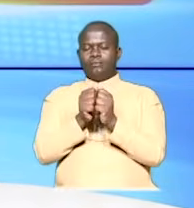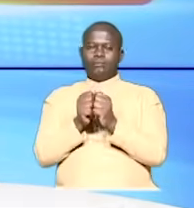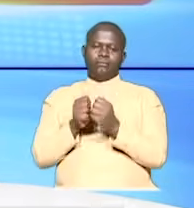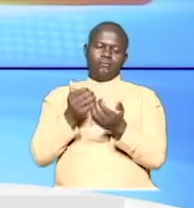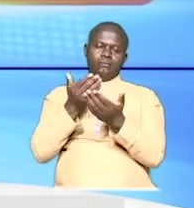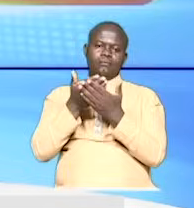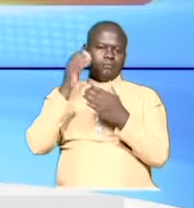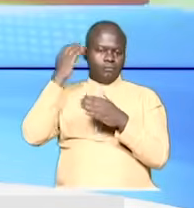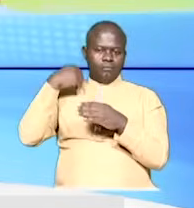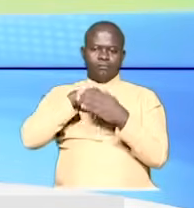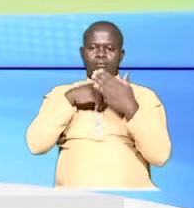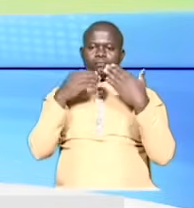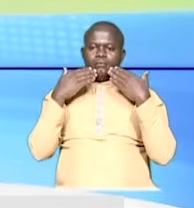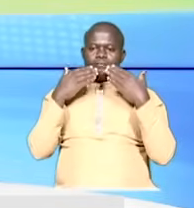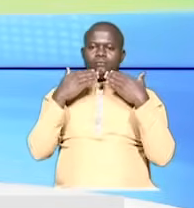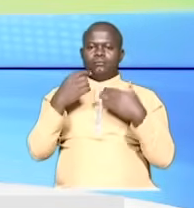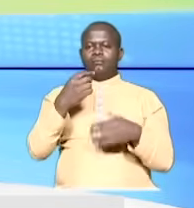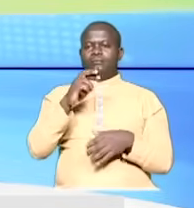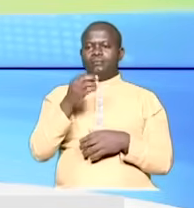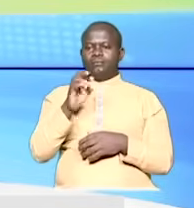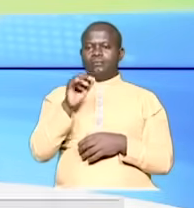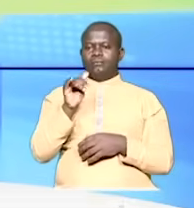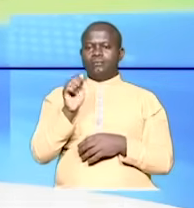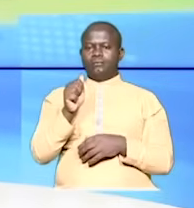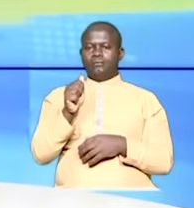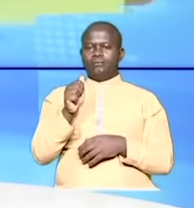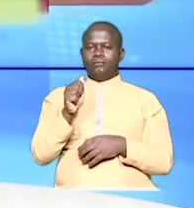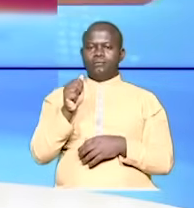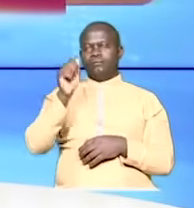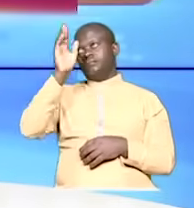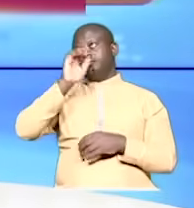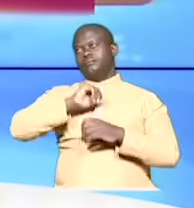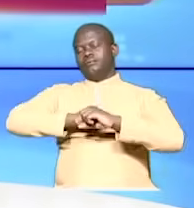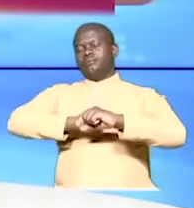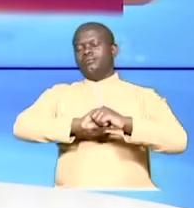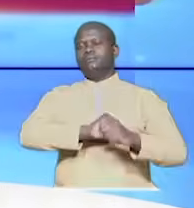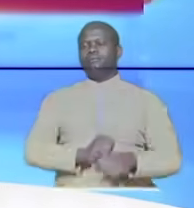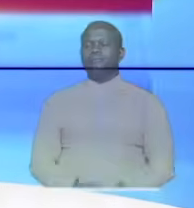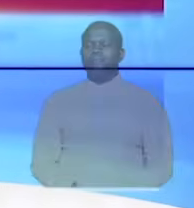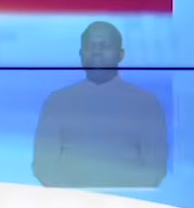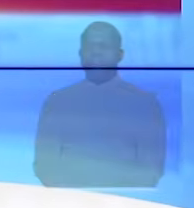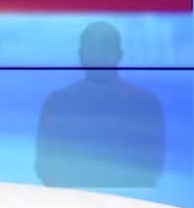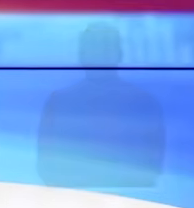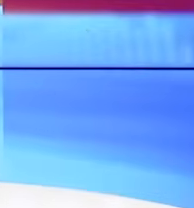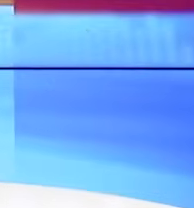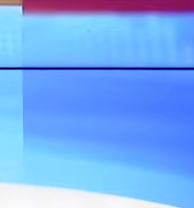kubagiza aya makuru turabashimiye ngende Gloria mukamabano imani barinde.